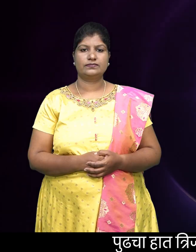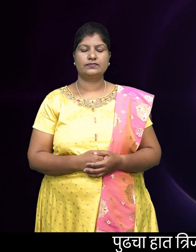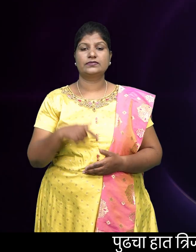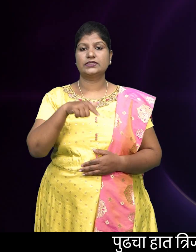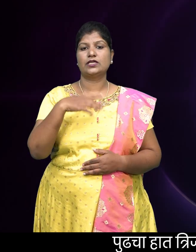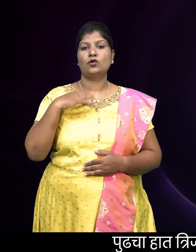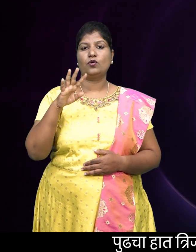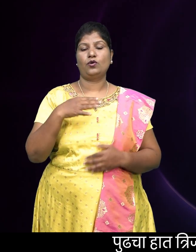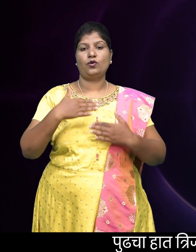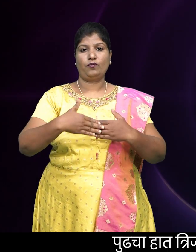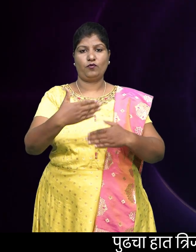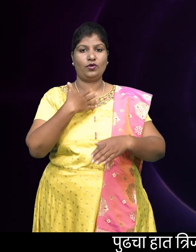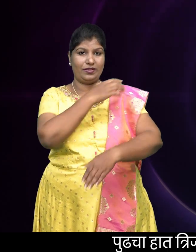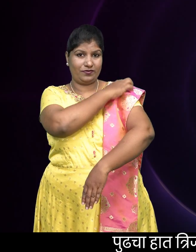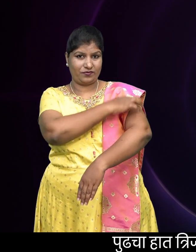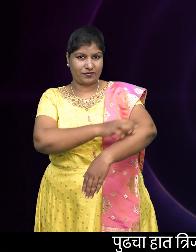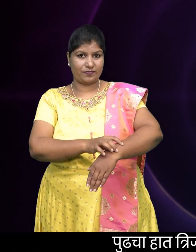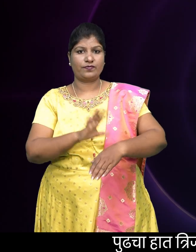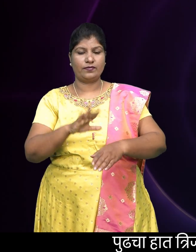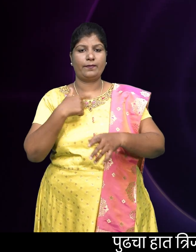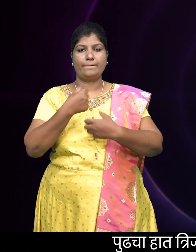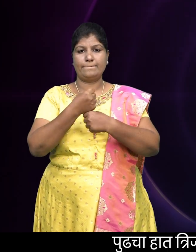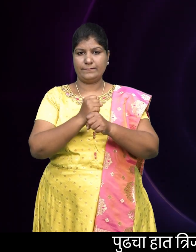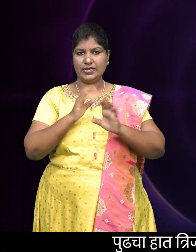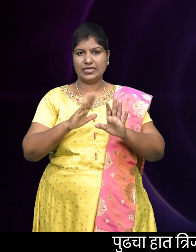पुढचा हात त्रिज्या आणि उलना यांनी बनलेला असतो.